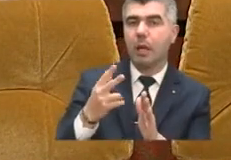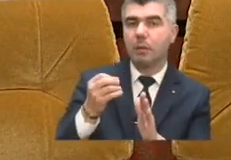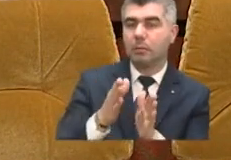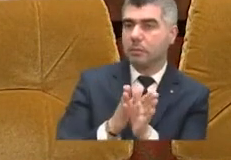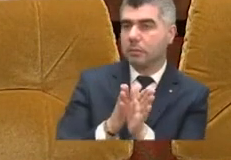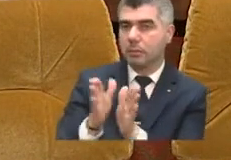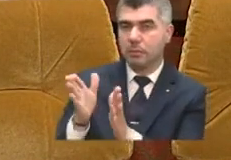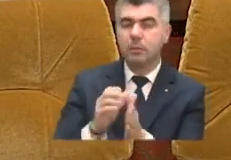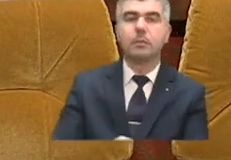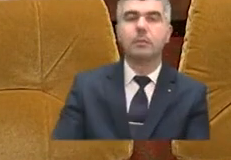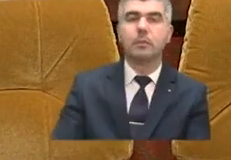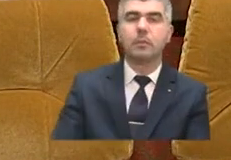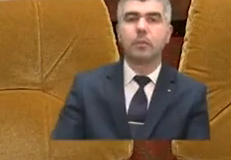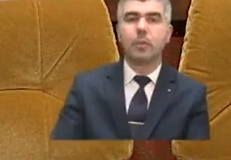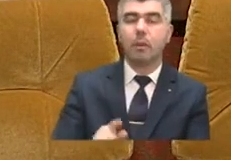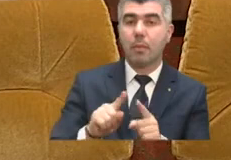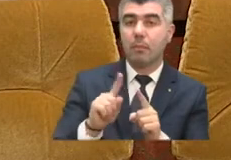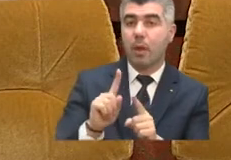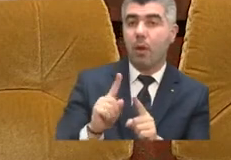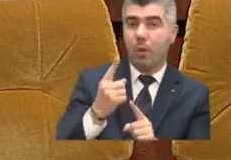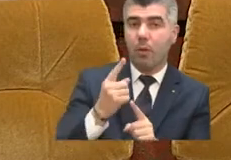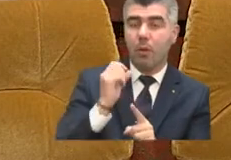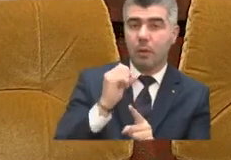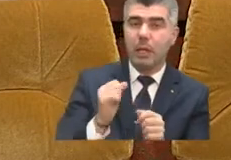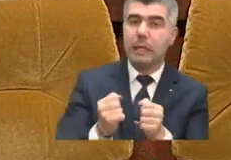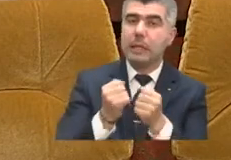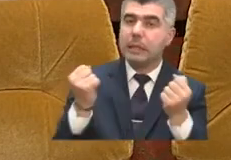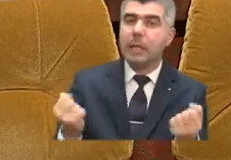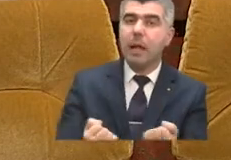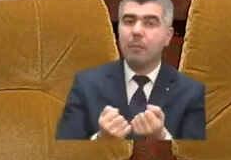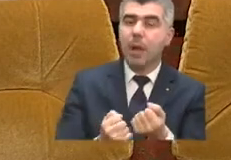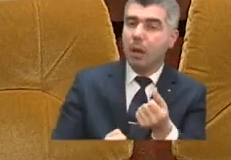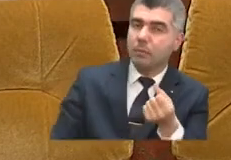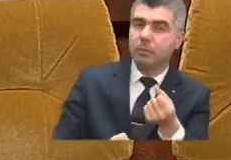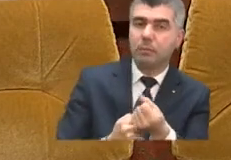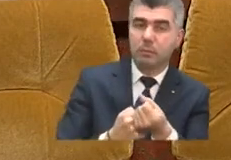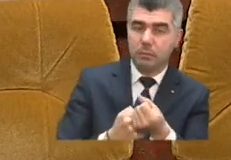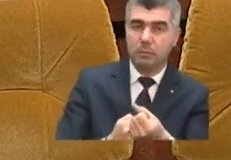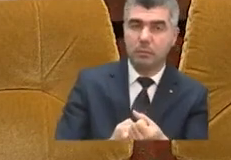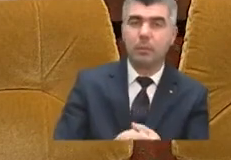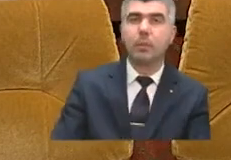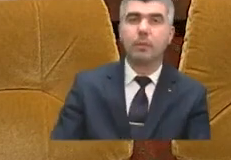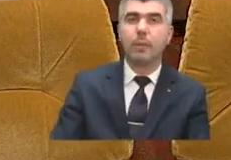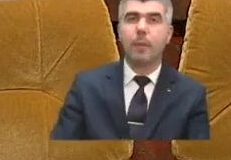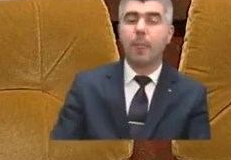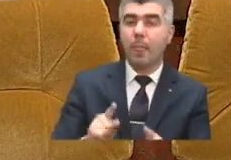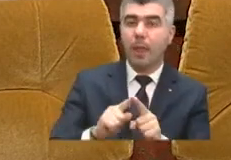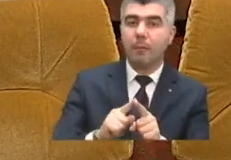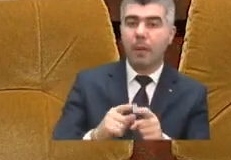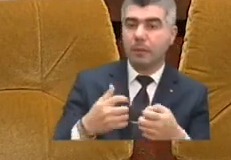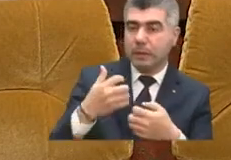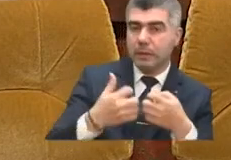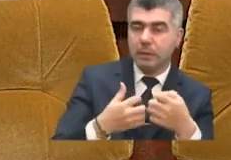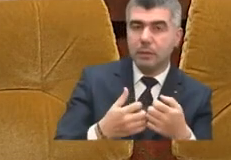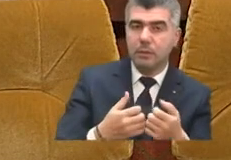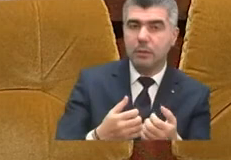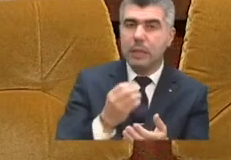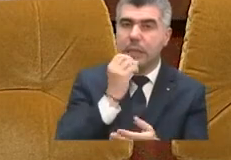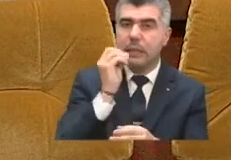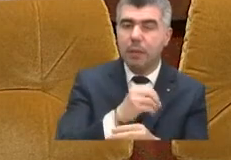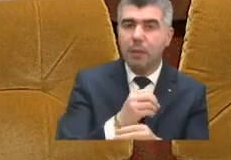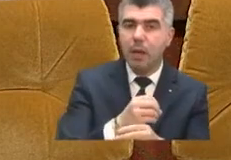وبالخصوص من الجانب الأكبر اللي هو الجانب التنموي، أنه هذا الموضوع بالضبط تدوير النفايات هو محرك